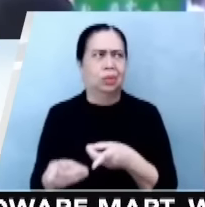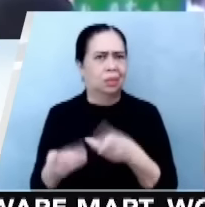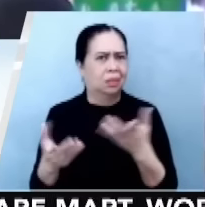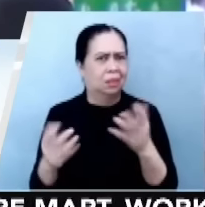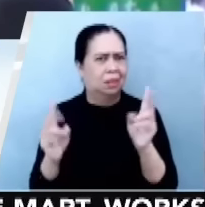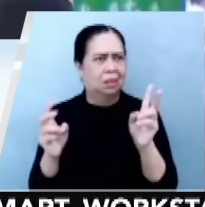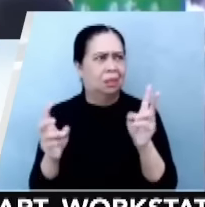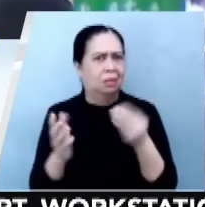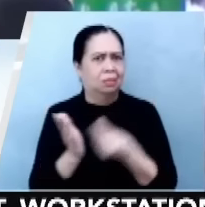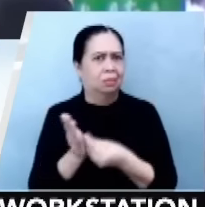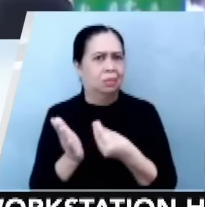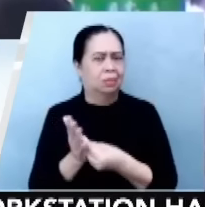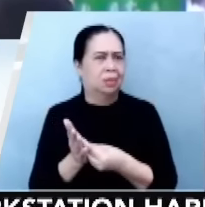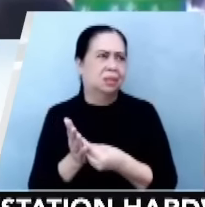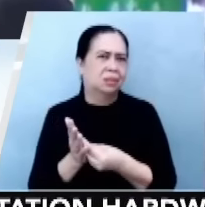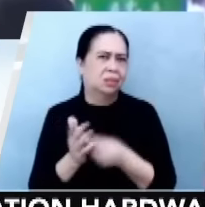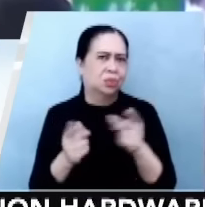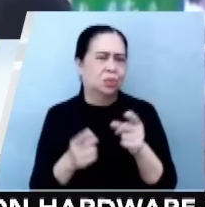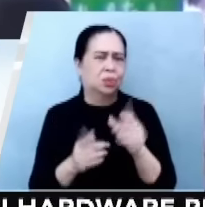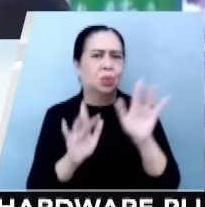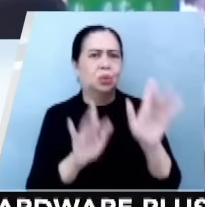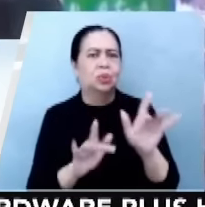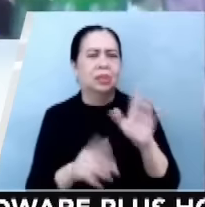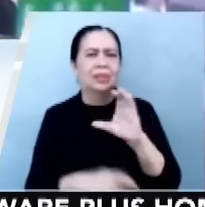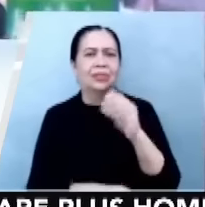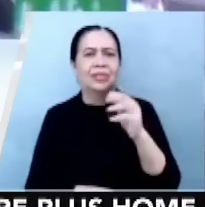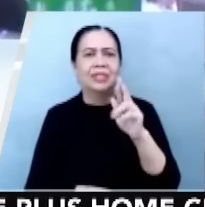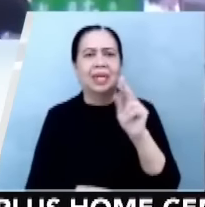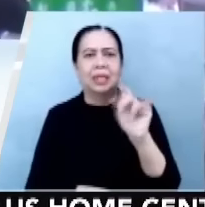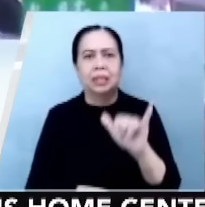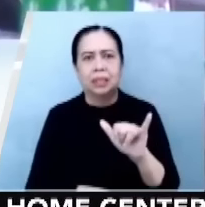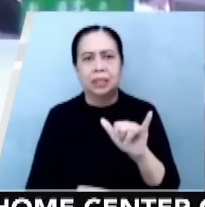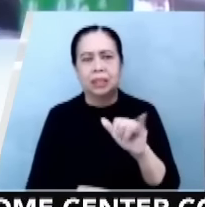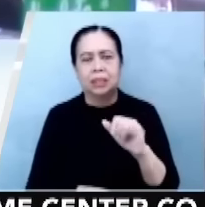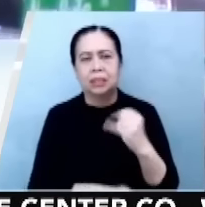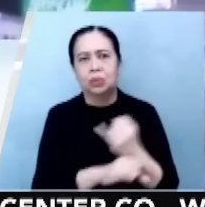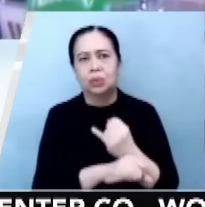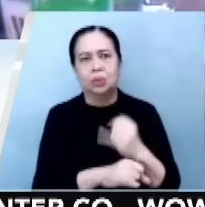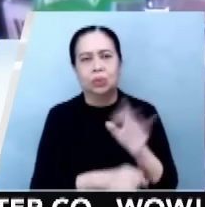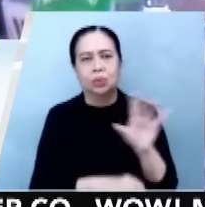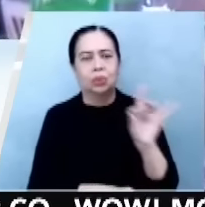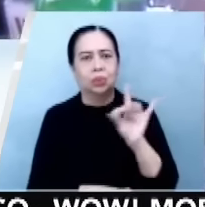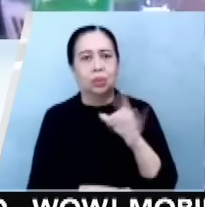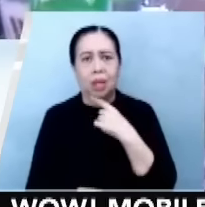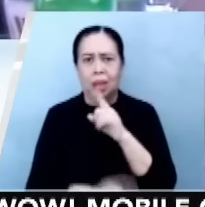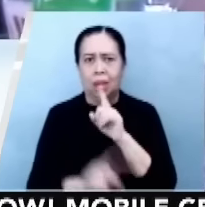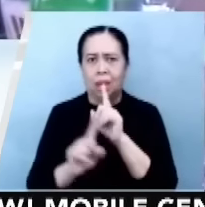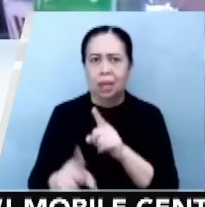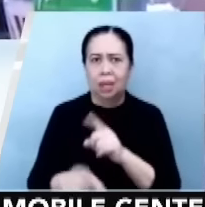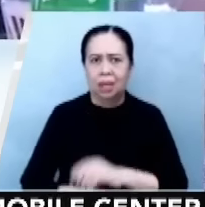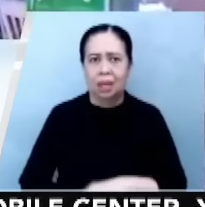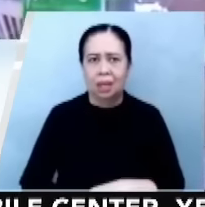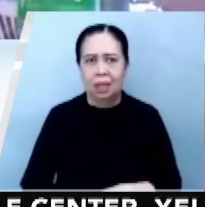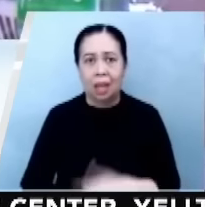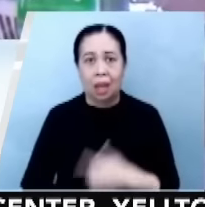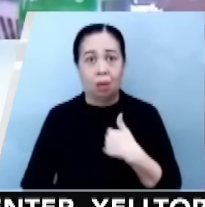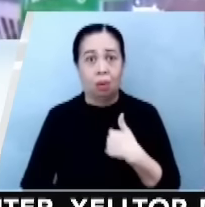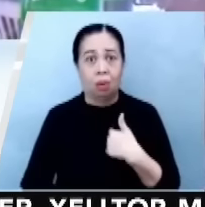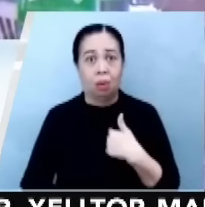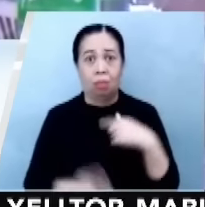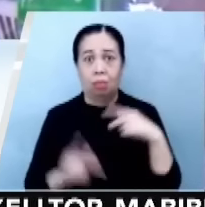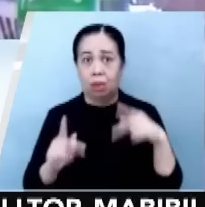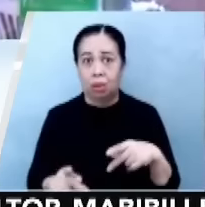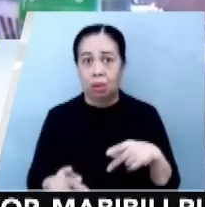amount to a charitable institution of my choice. Ano sabi ko po sa kanila, ako tao lang ako, Diyos nga